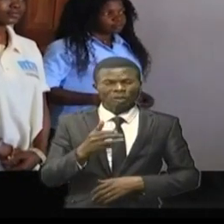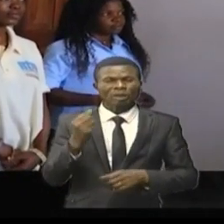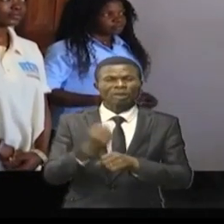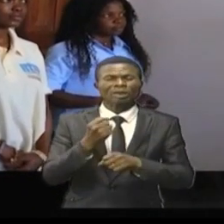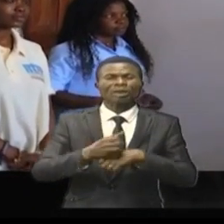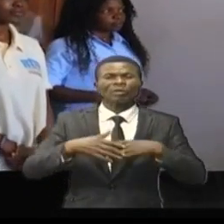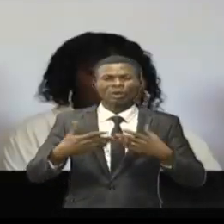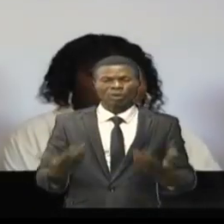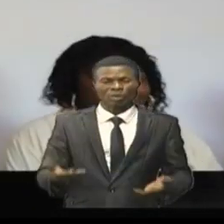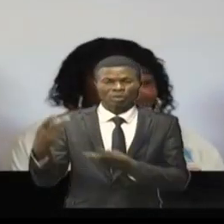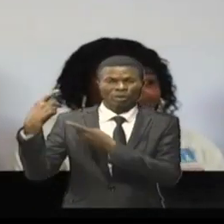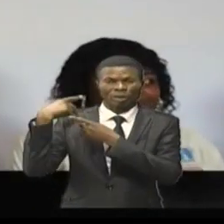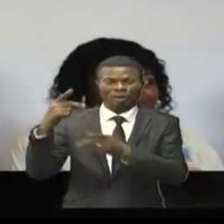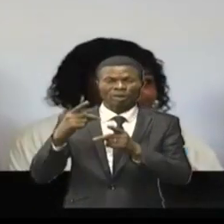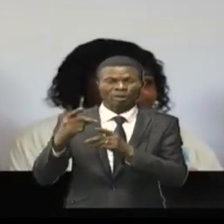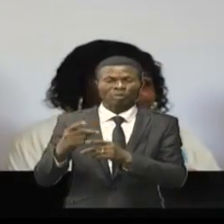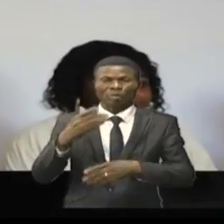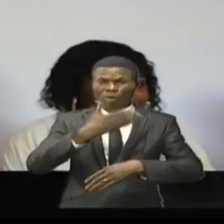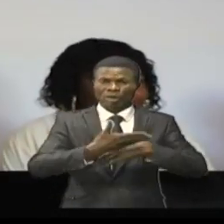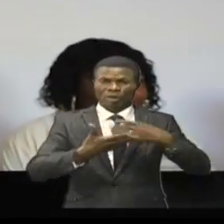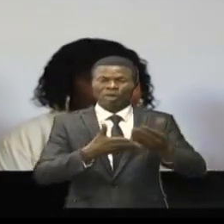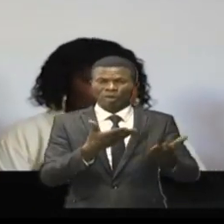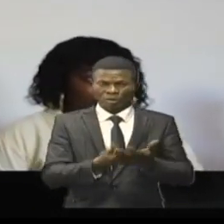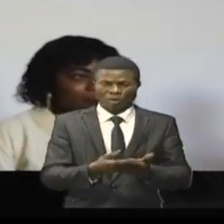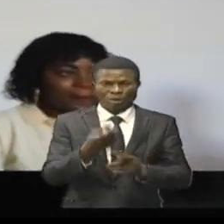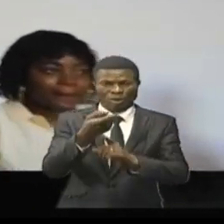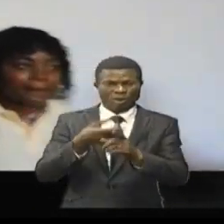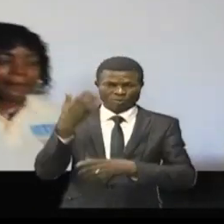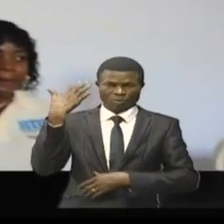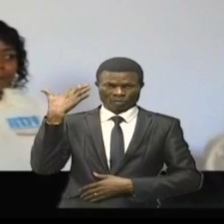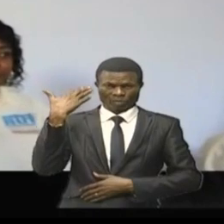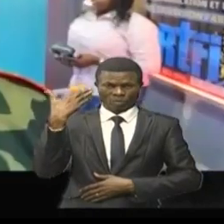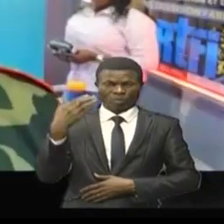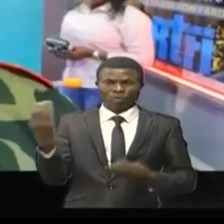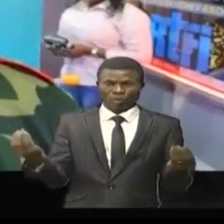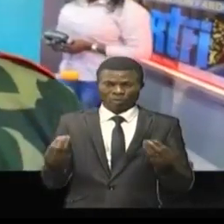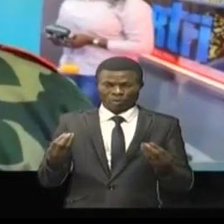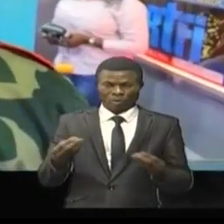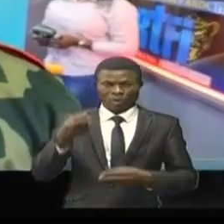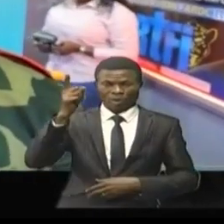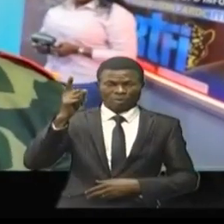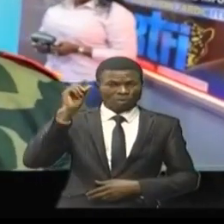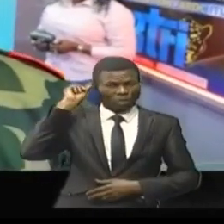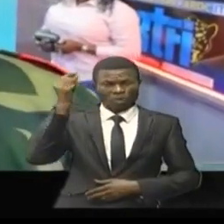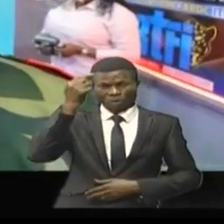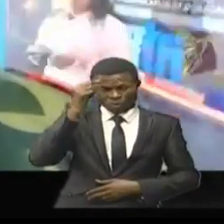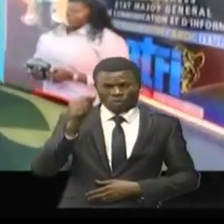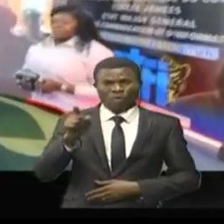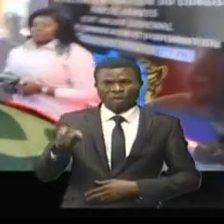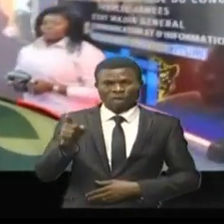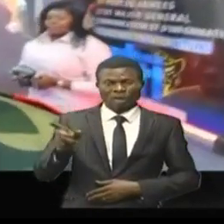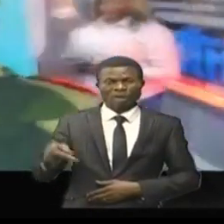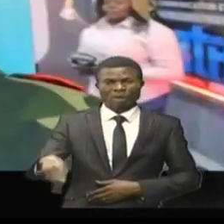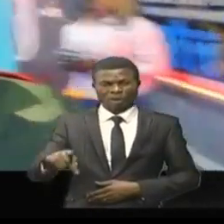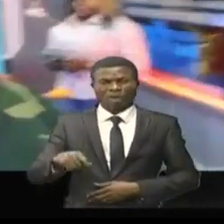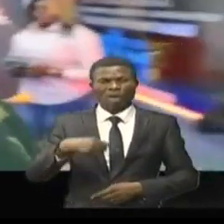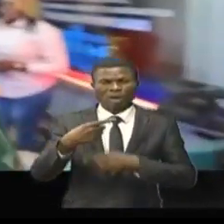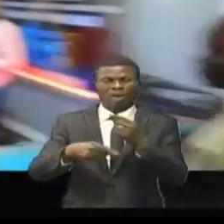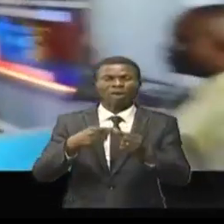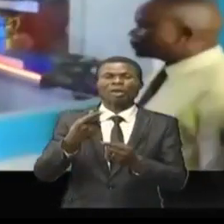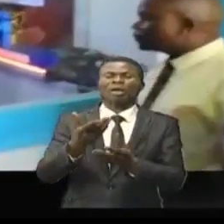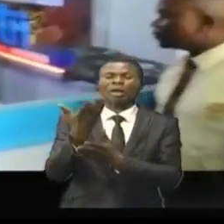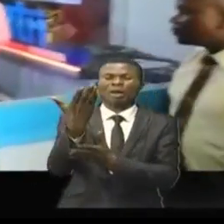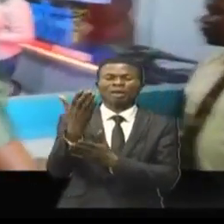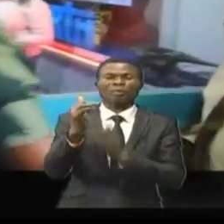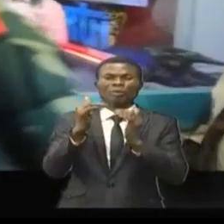fonctionnement depuis son implantation il y a quelques mois. Occasion pour les premiers citoyens de l'Ituri de lancer un message de